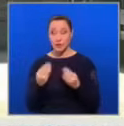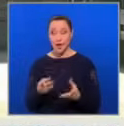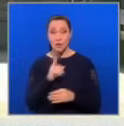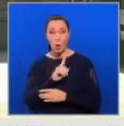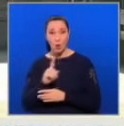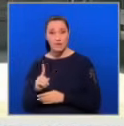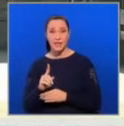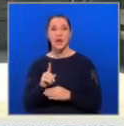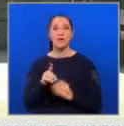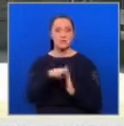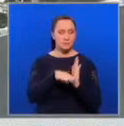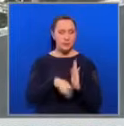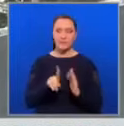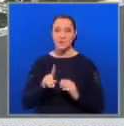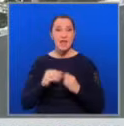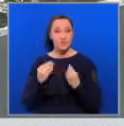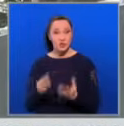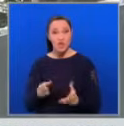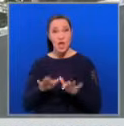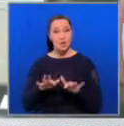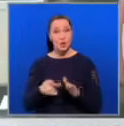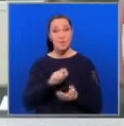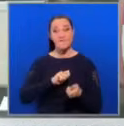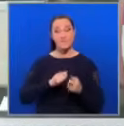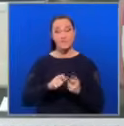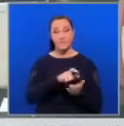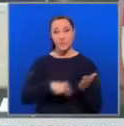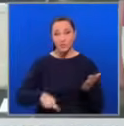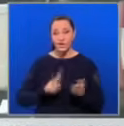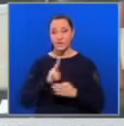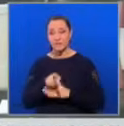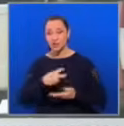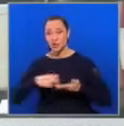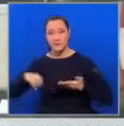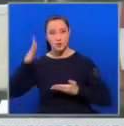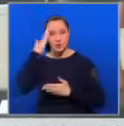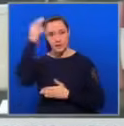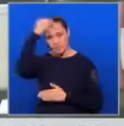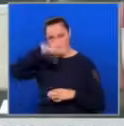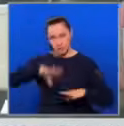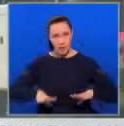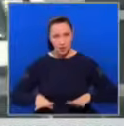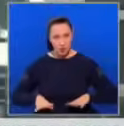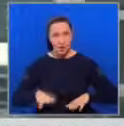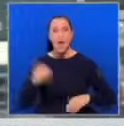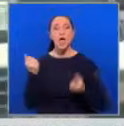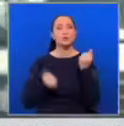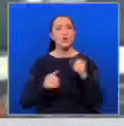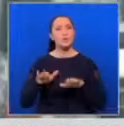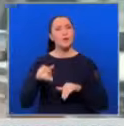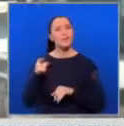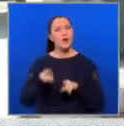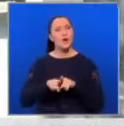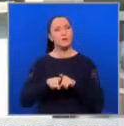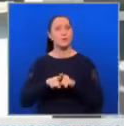указания за справки за невръчени електронни фишове на влизащите и излизащите от страната български граждани шофьорите приеха това